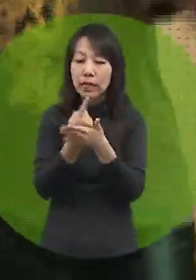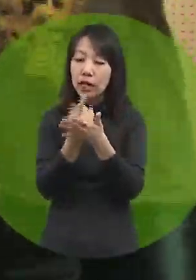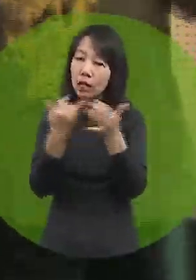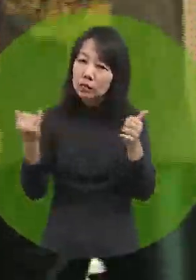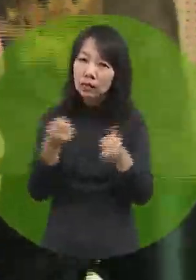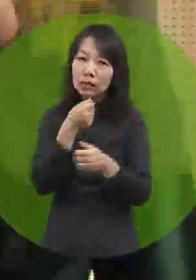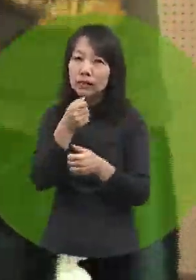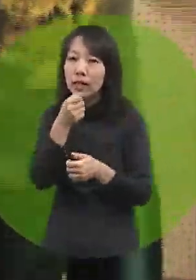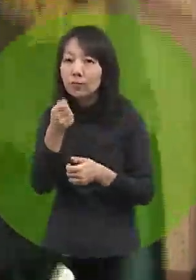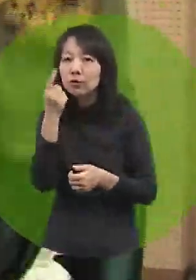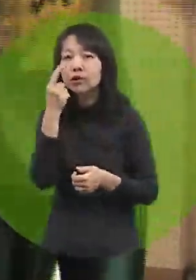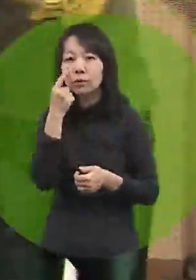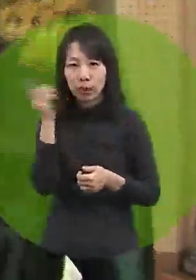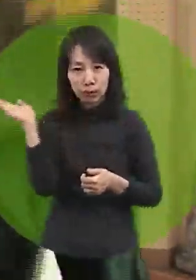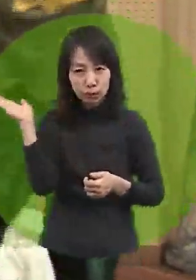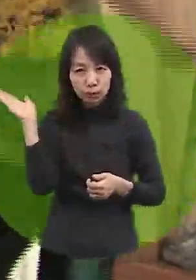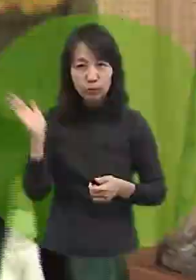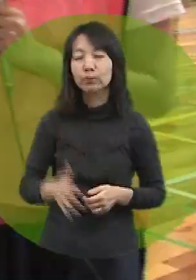ょう。